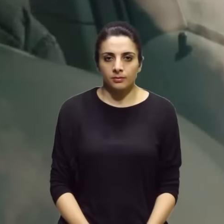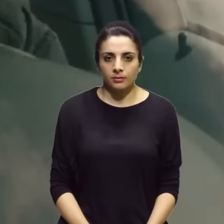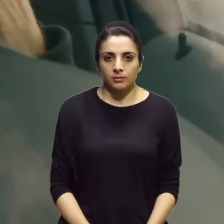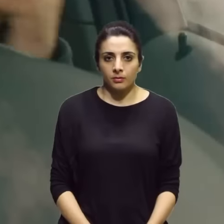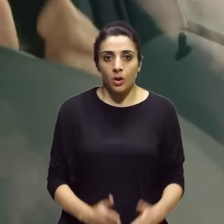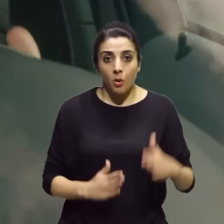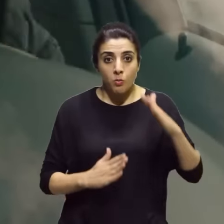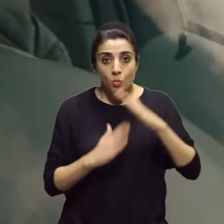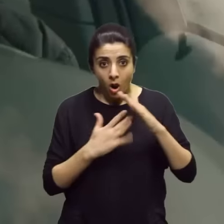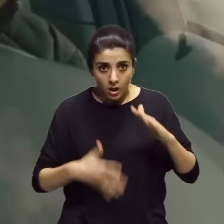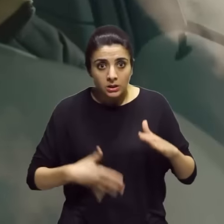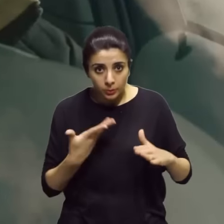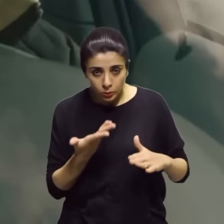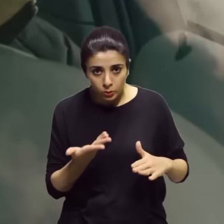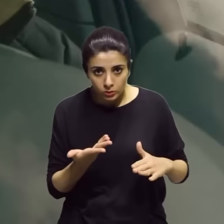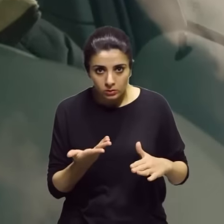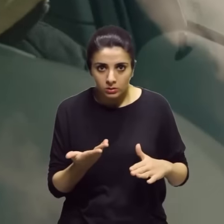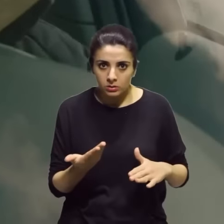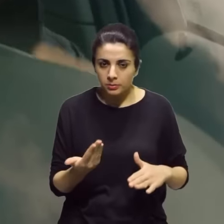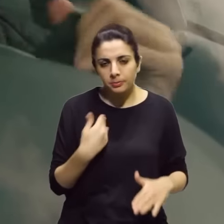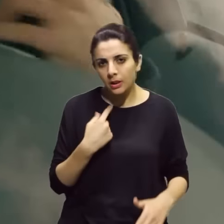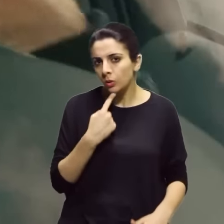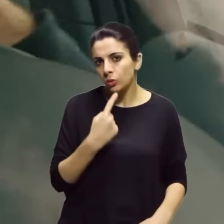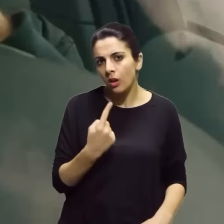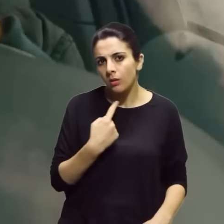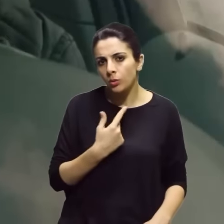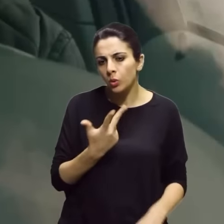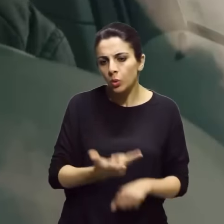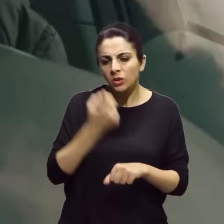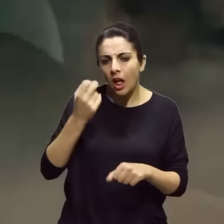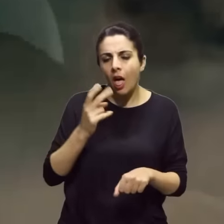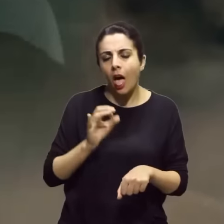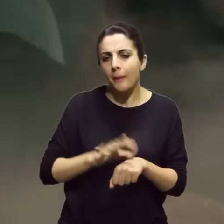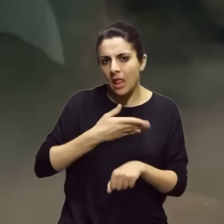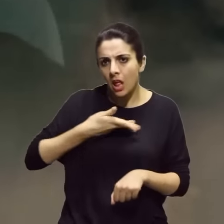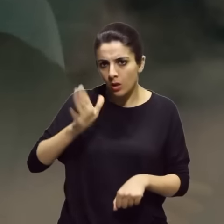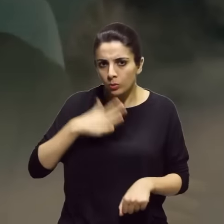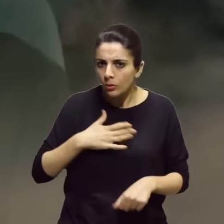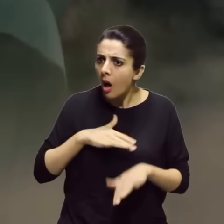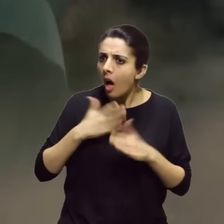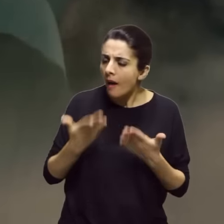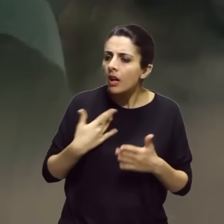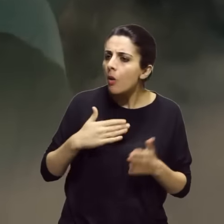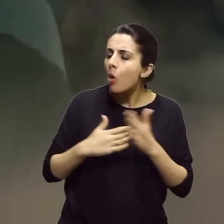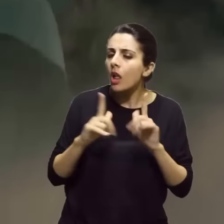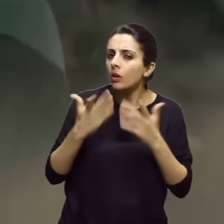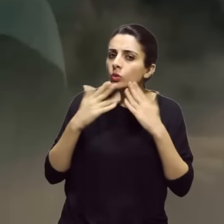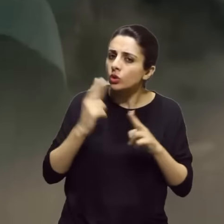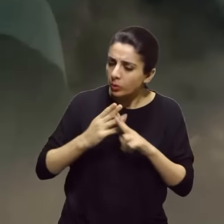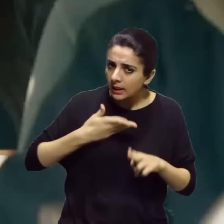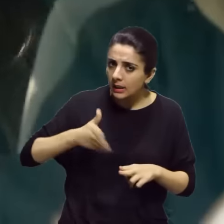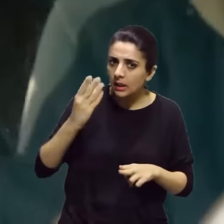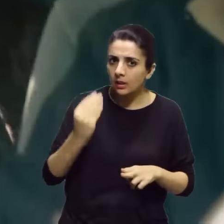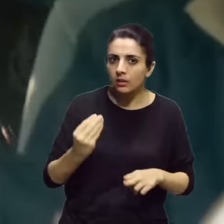Mola vermek isteyeniniz yok değil mi? Ben diyorum ki basalım 3 saatte gidelim ha. Aynen abi, hiç öyle bir şeye ihtiyacımız yok, basalım